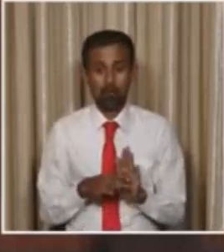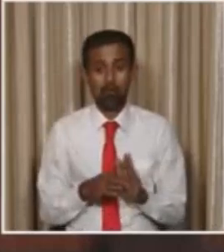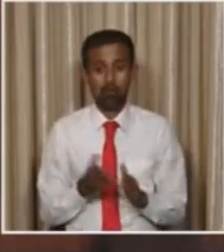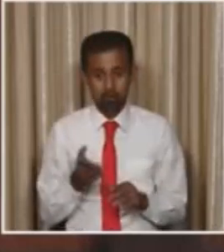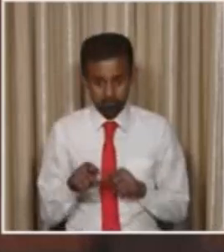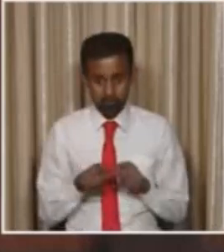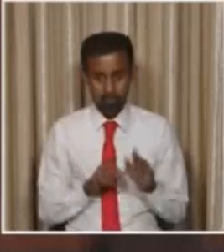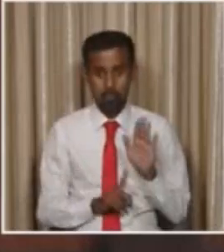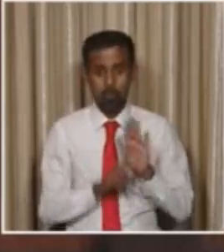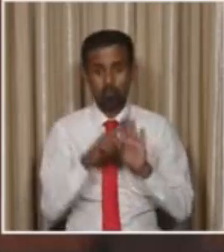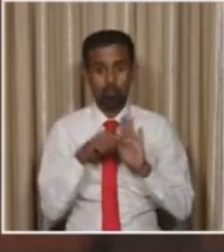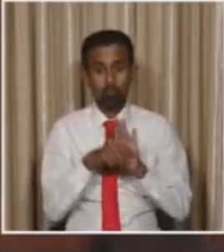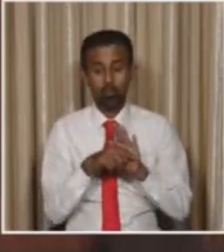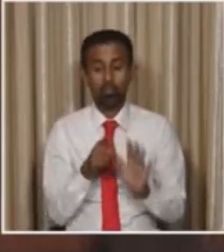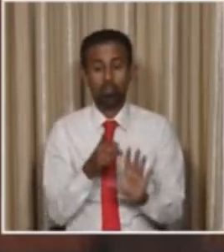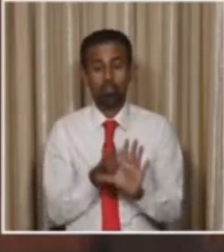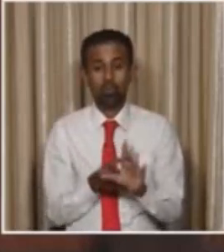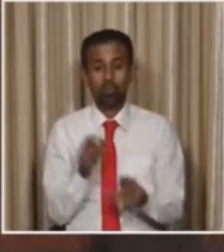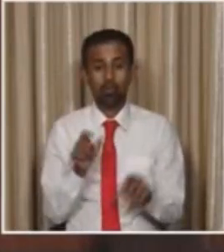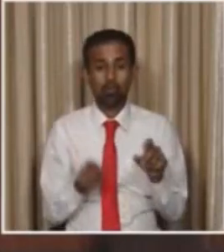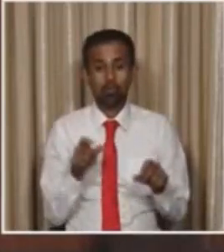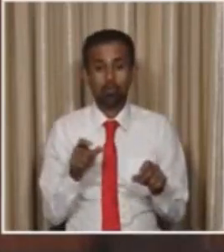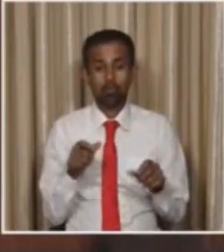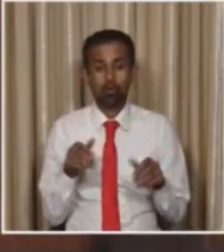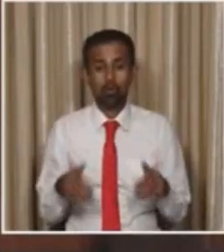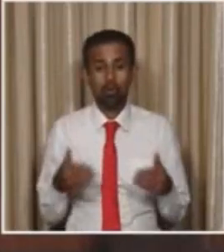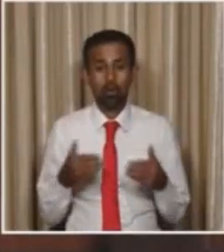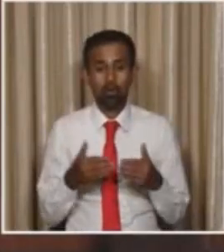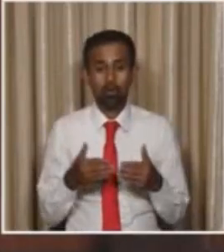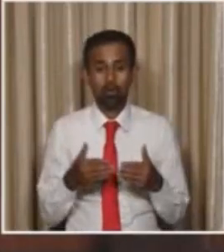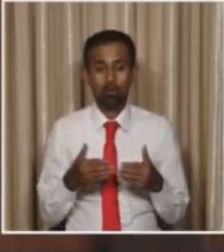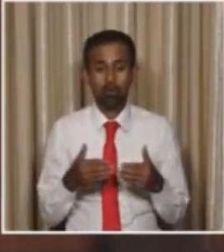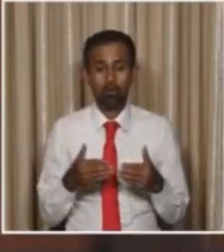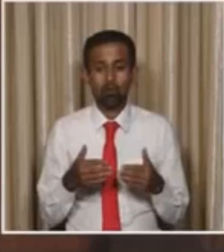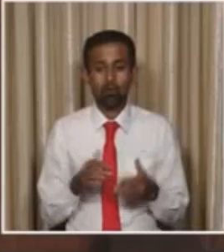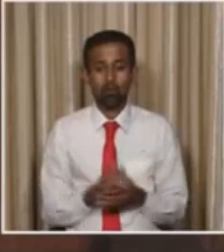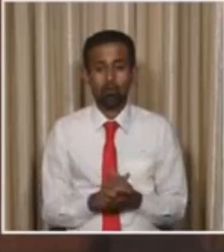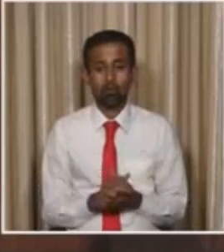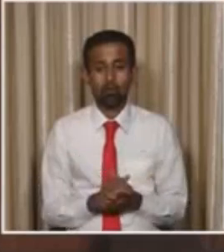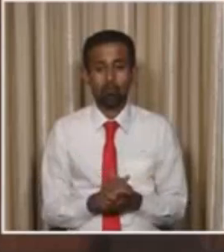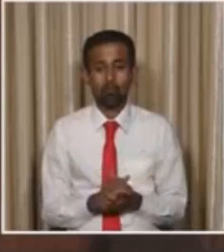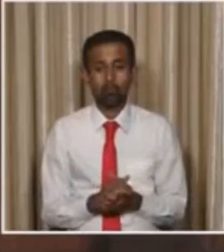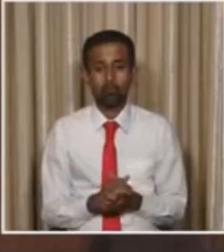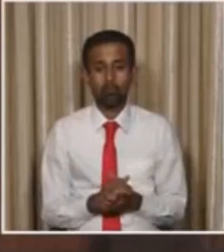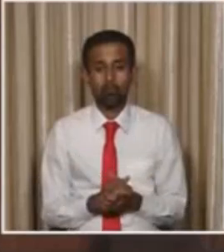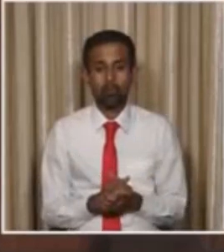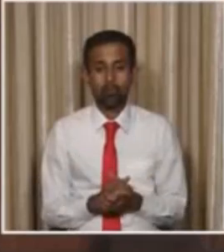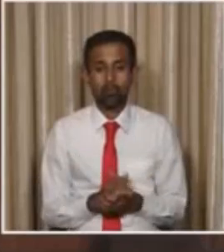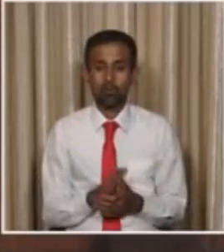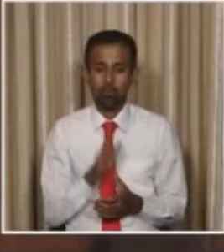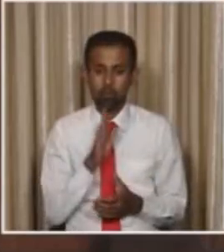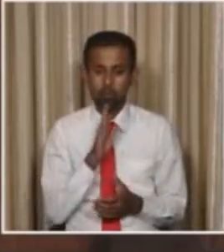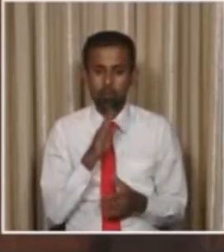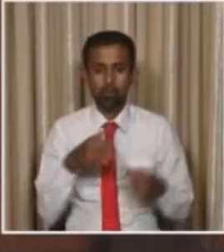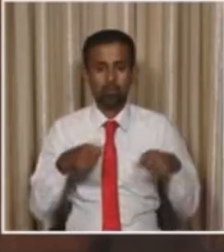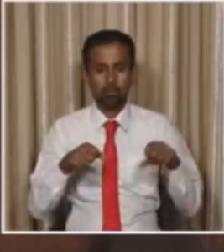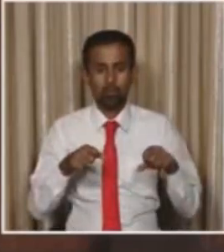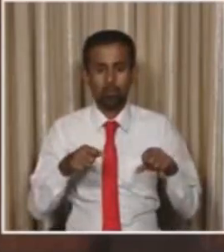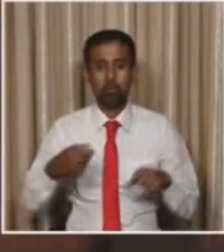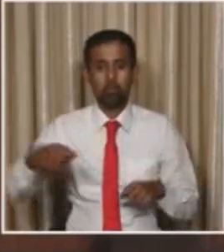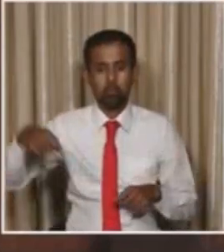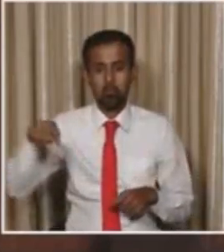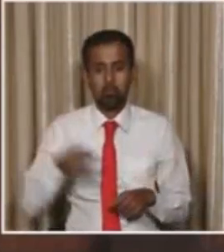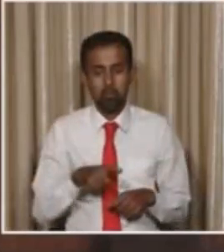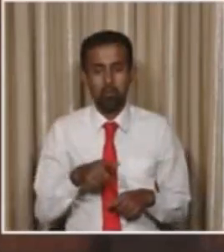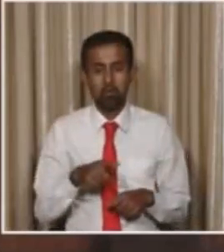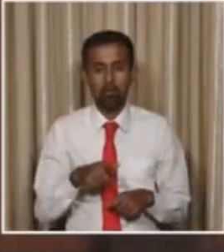தமிழ் இளைஞர்களுக்கு ஒரு புஷ் சைக்கிள் வாங்குறதுக்கு ஒரு வசதி இல்லாதவர்கள் இருக்கிறாங்க, ஒரு பைசிக்கிள் வாங்க இல்லாது. ஏன் நீங்கள் இந்த நாட்டை பங்களோத் நிலைக்கு கொண்டு